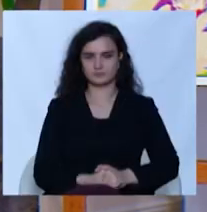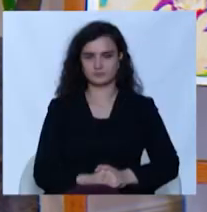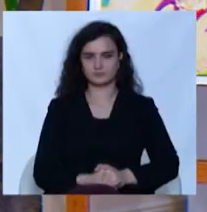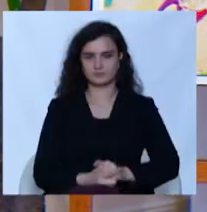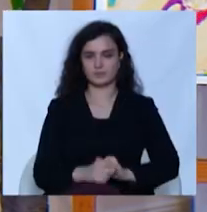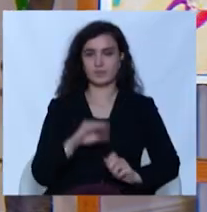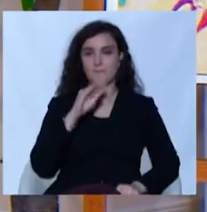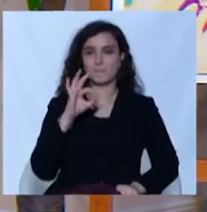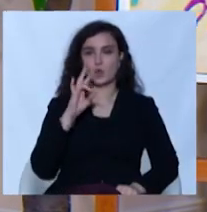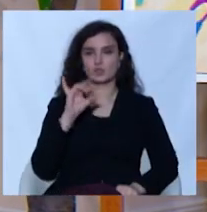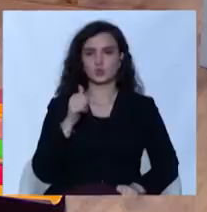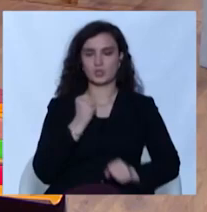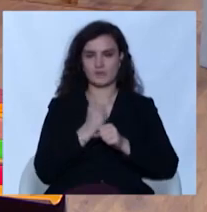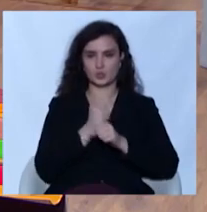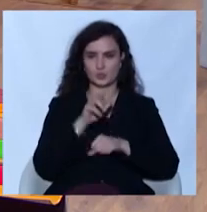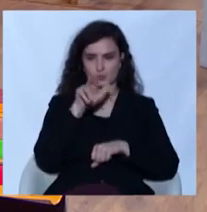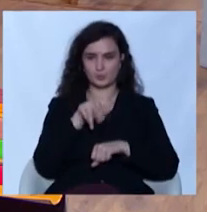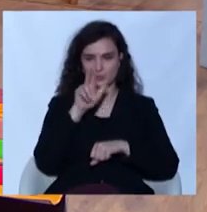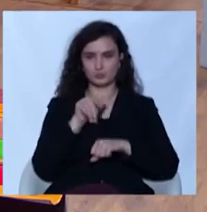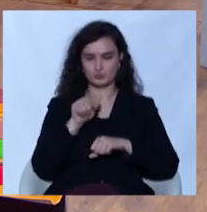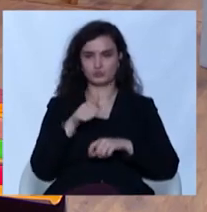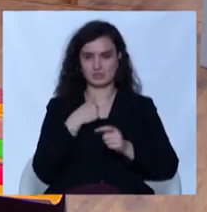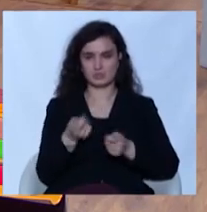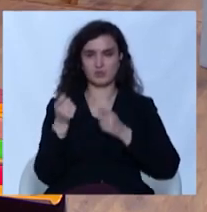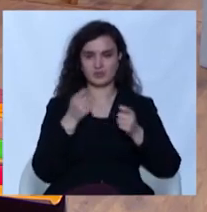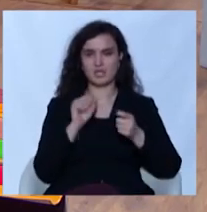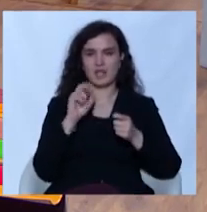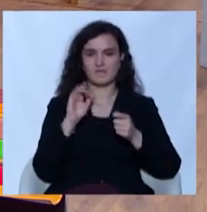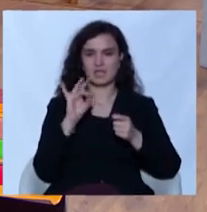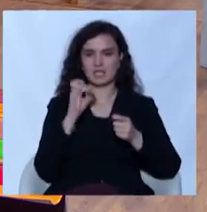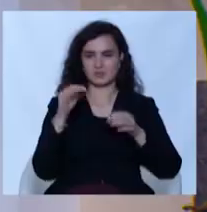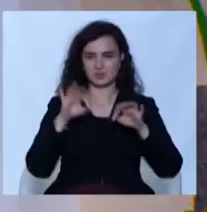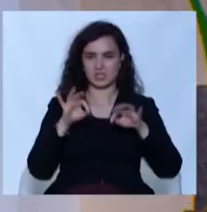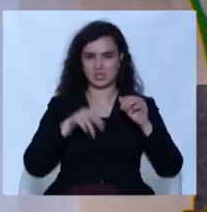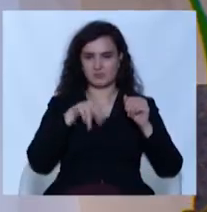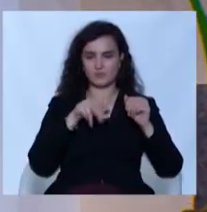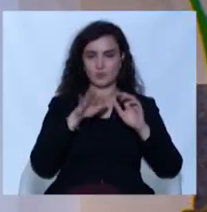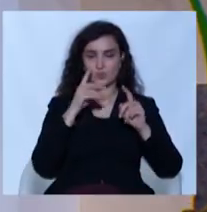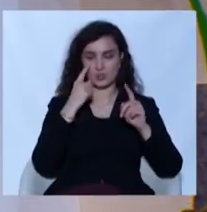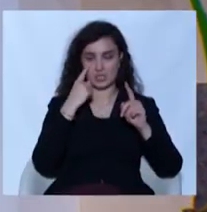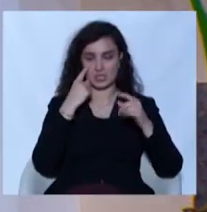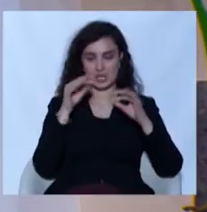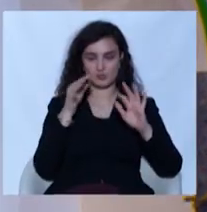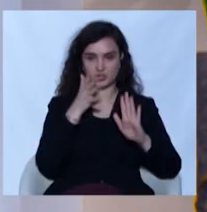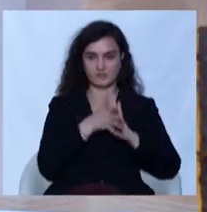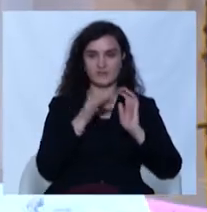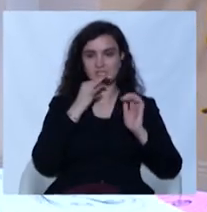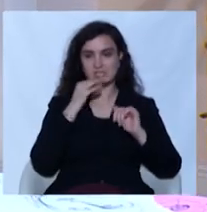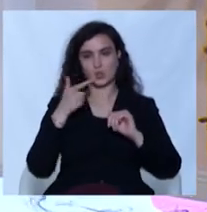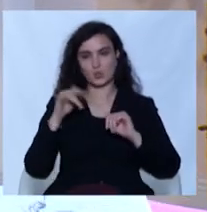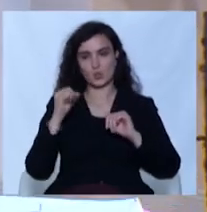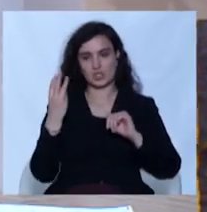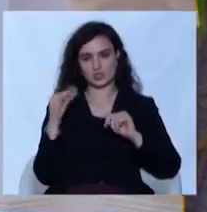გავაკეთოთ? ეცეთ ავიღოთ ფონჯი. ეს მე წამოვიღე აკვარელი საღებავი, რომელიც არის უფრო გამჭვირვალე ვიდრე გუაში.